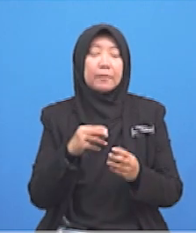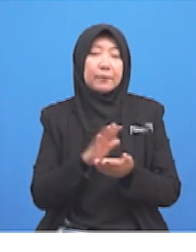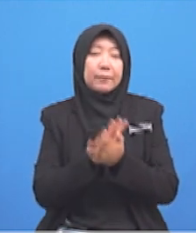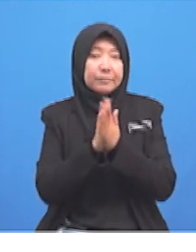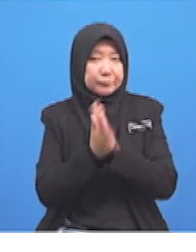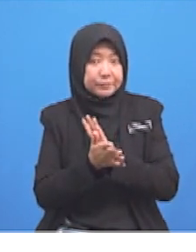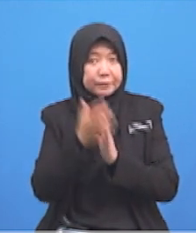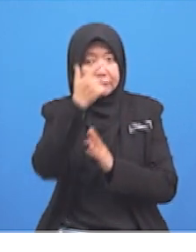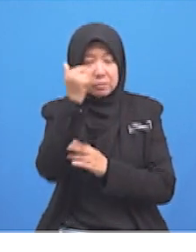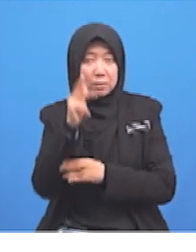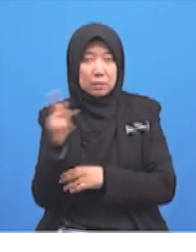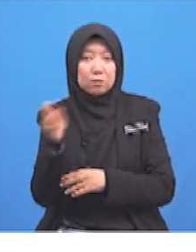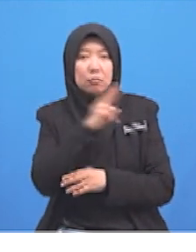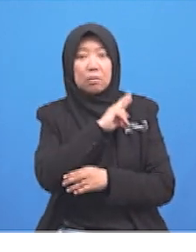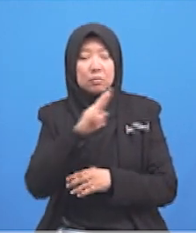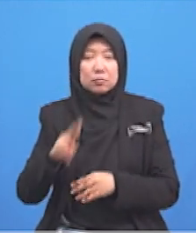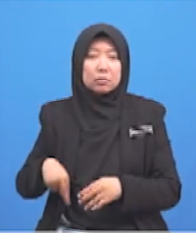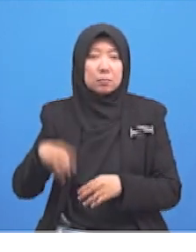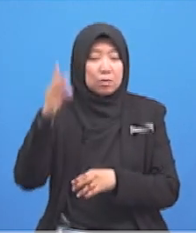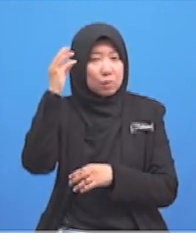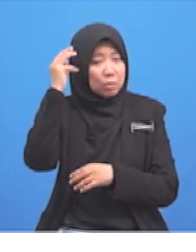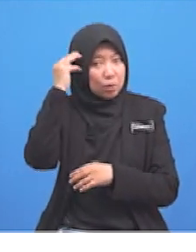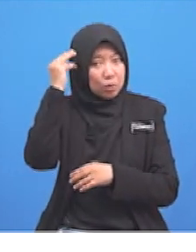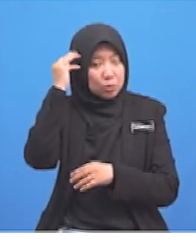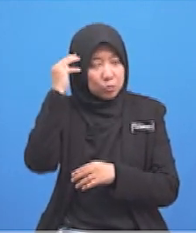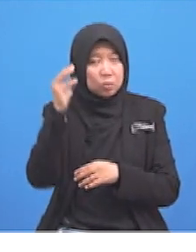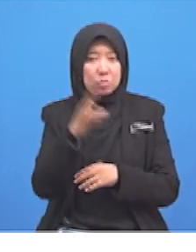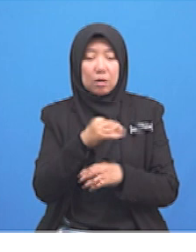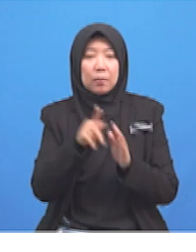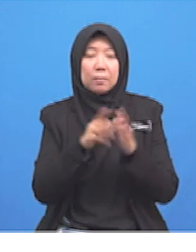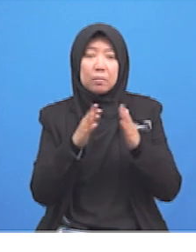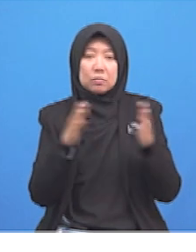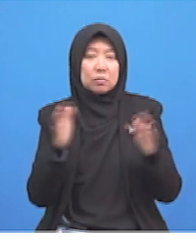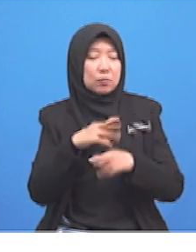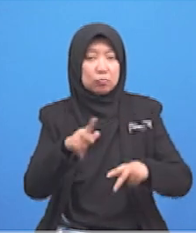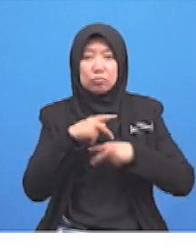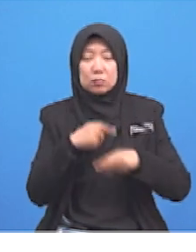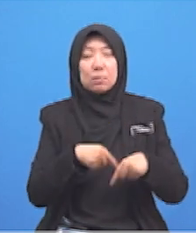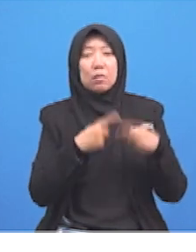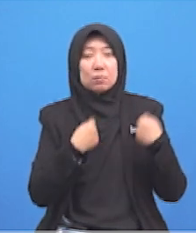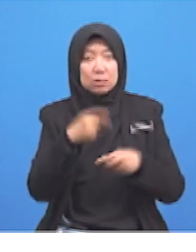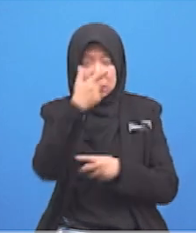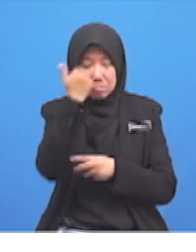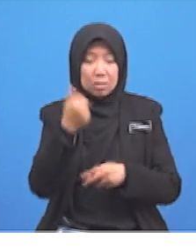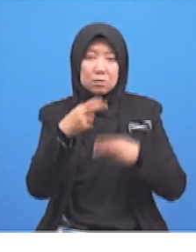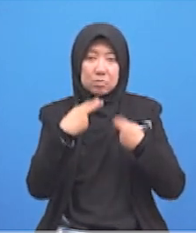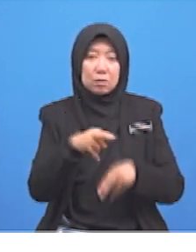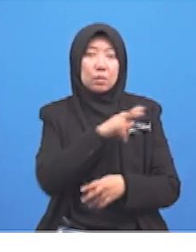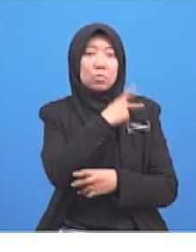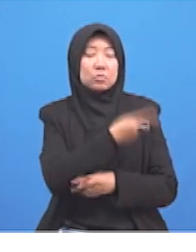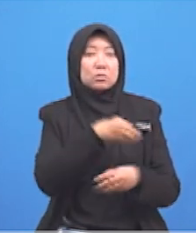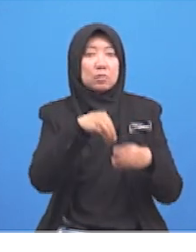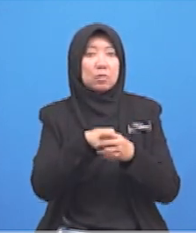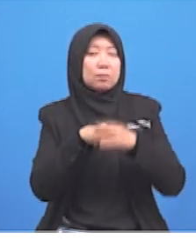telah menyebabkan raja dan pembesar Melayu tidak berpuas hati kerana kehilangan kuasa